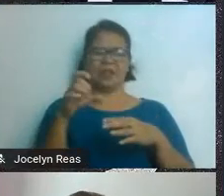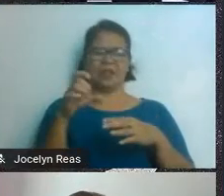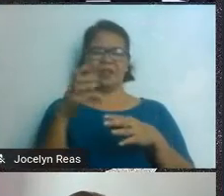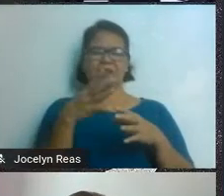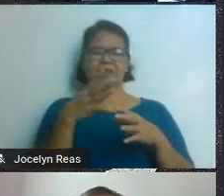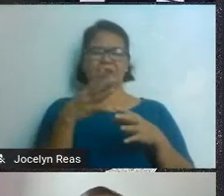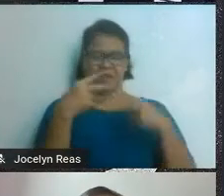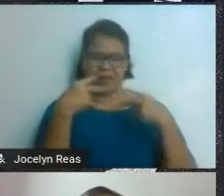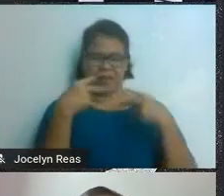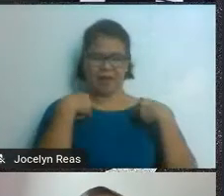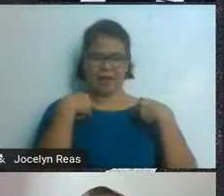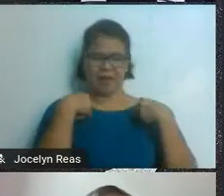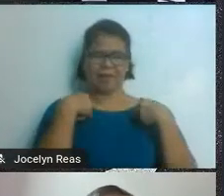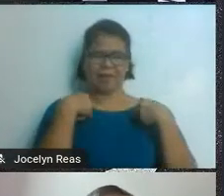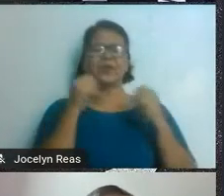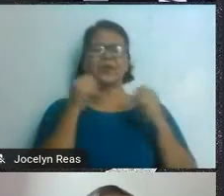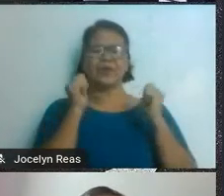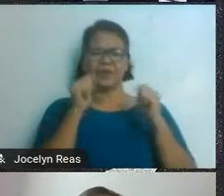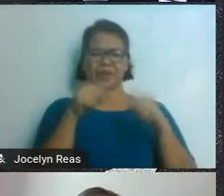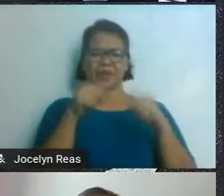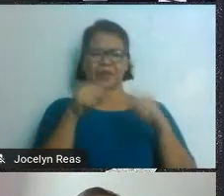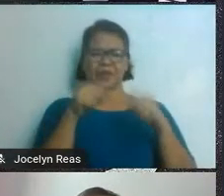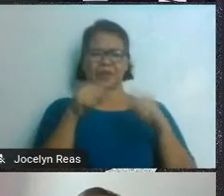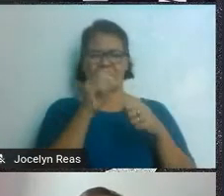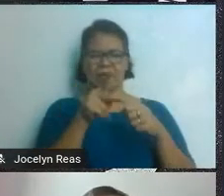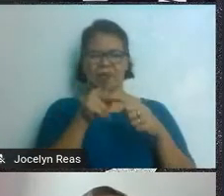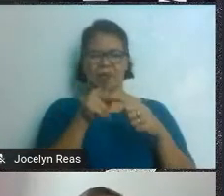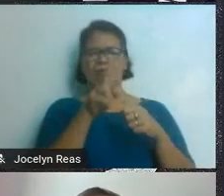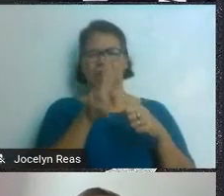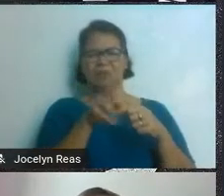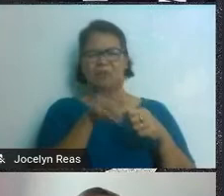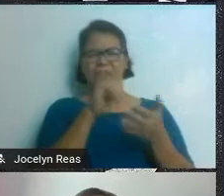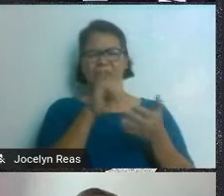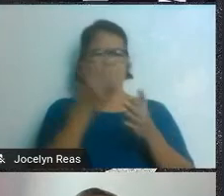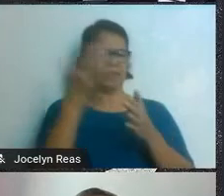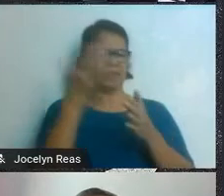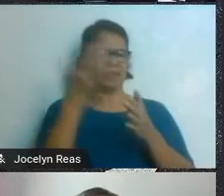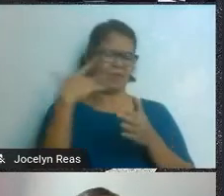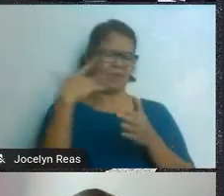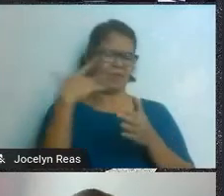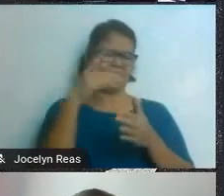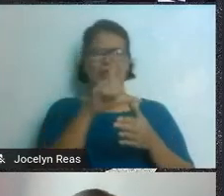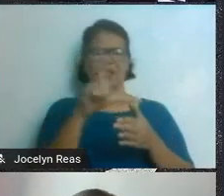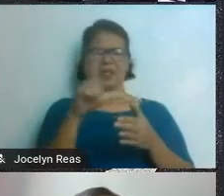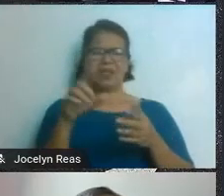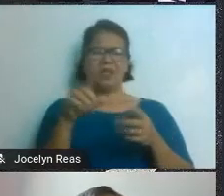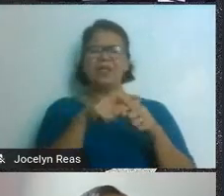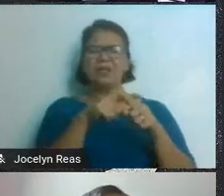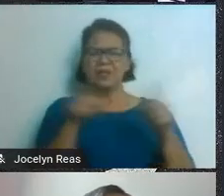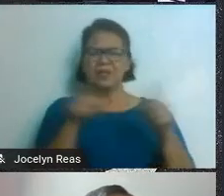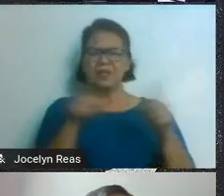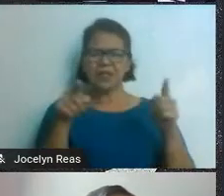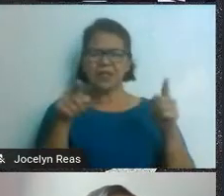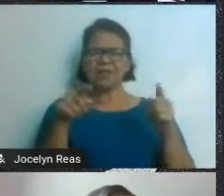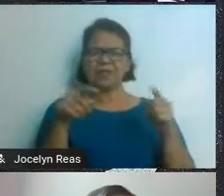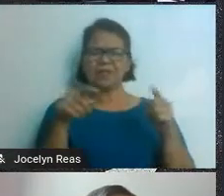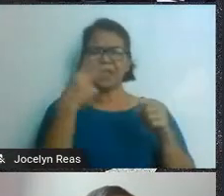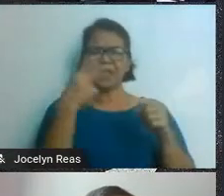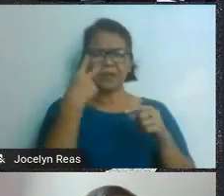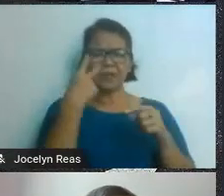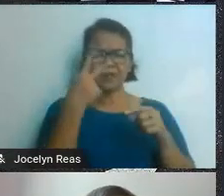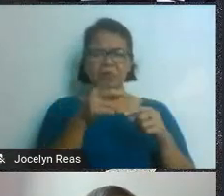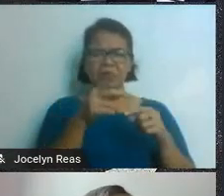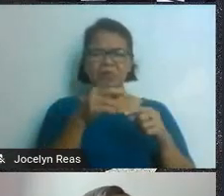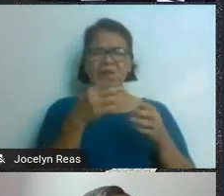nga, yung mga competencies na kinocover mo, i-cover mo ngayong taon, are still found in